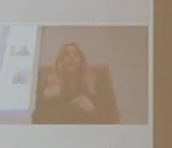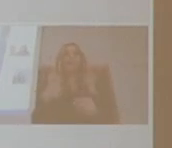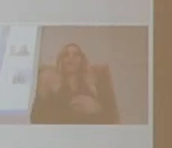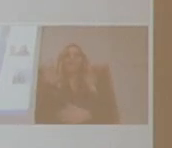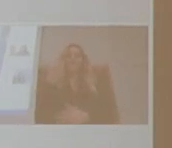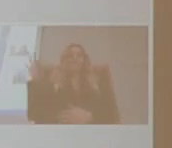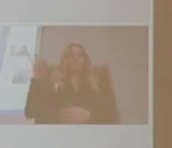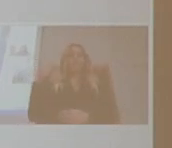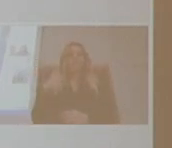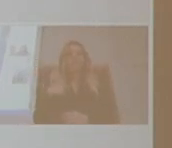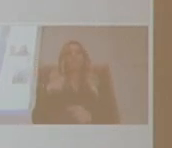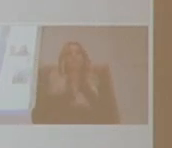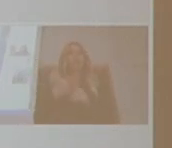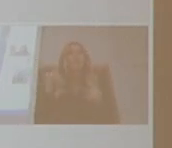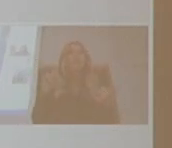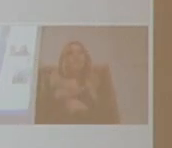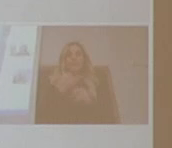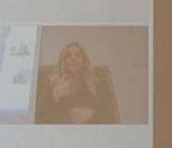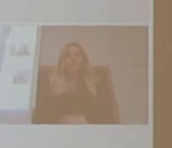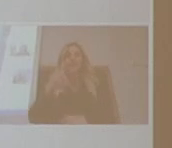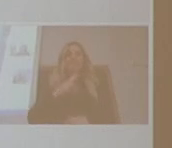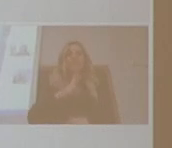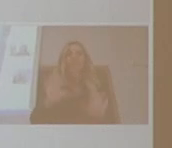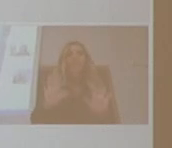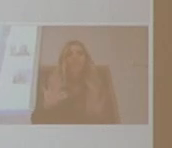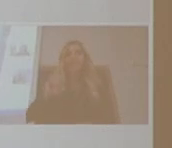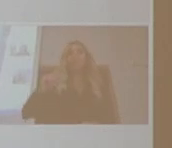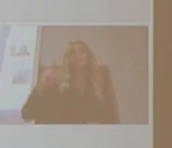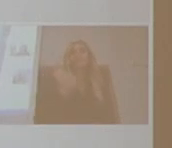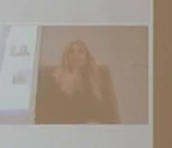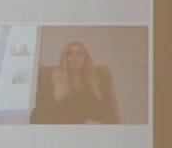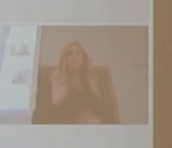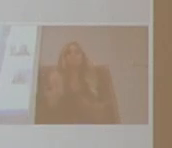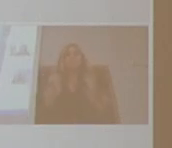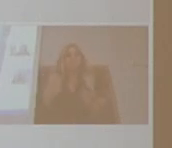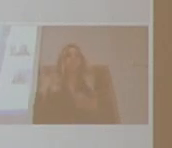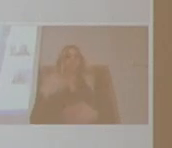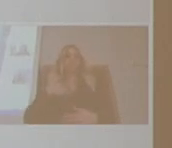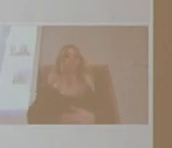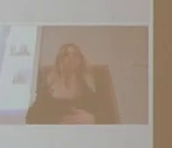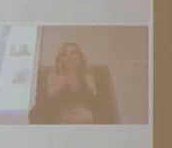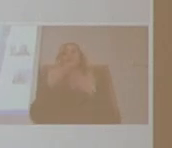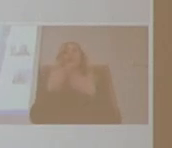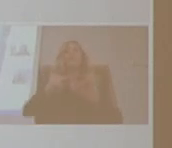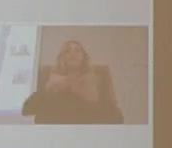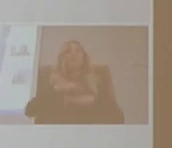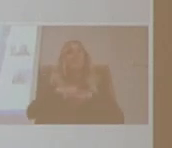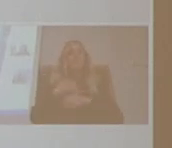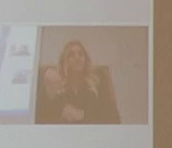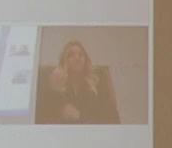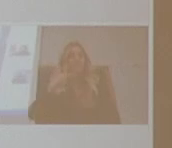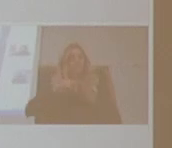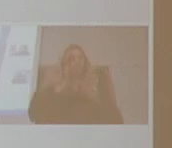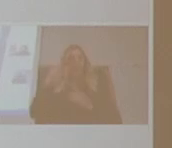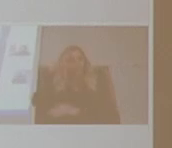molto particolari, che speriamo di essere stati tutti efficaci. Ringraziamo il servizio tecnico dell'università che ha